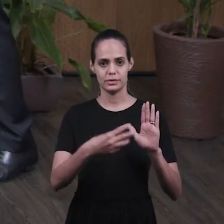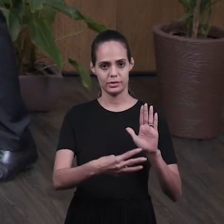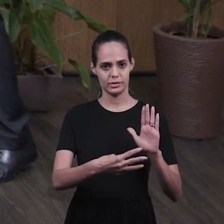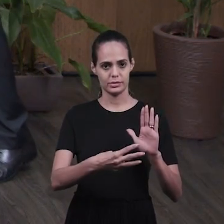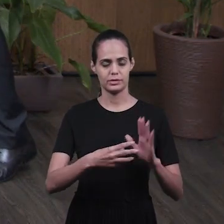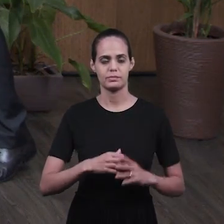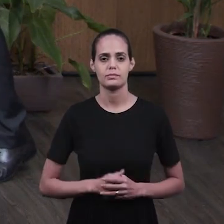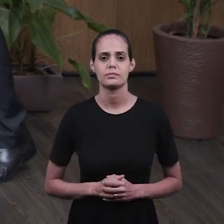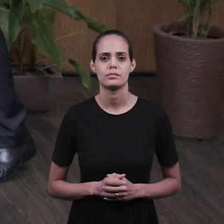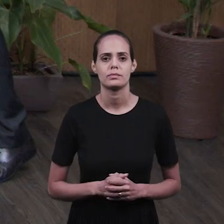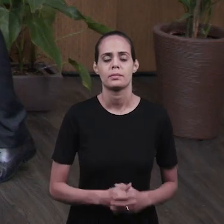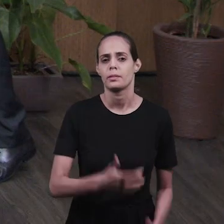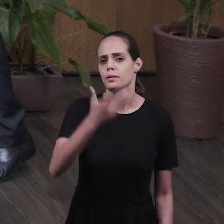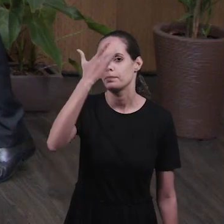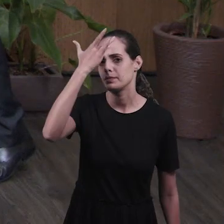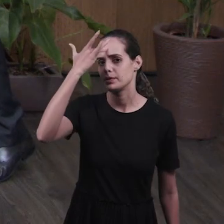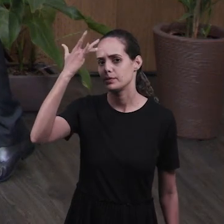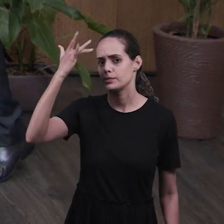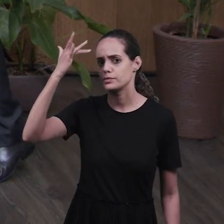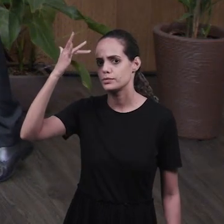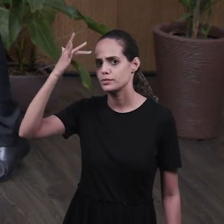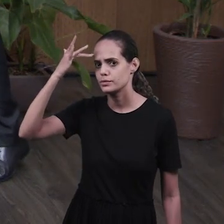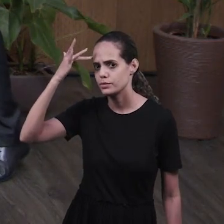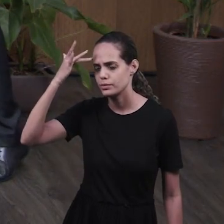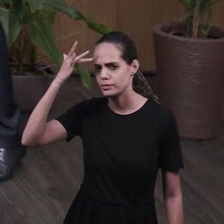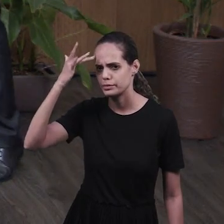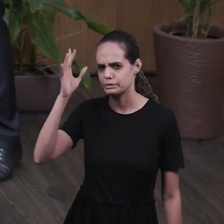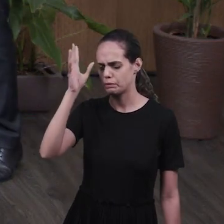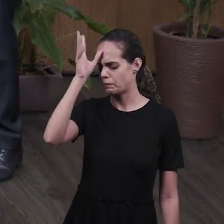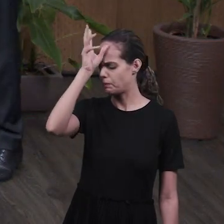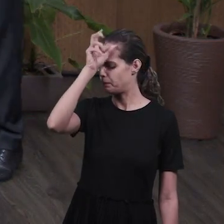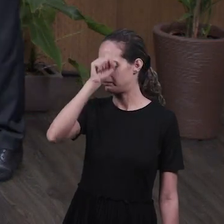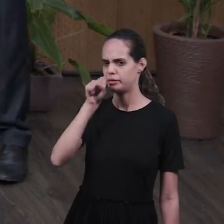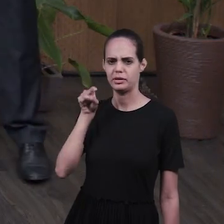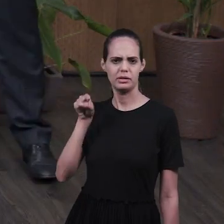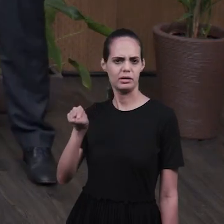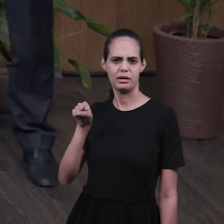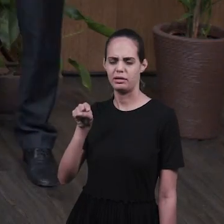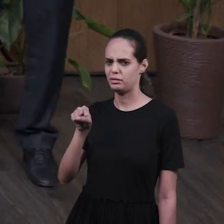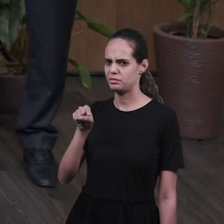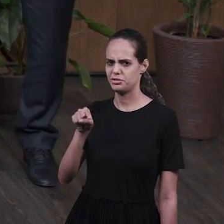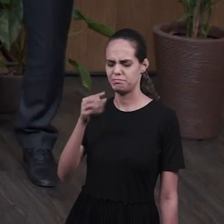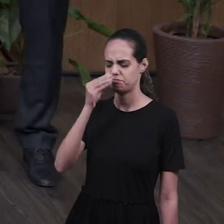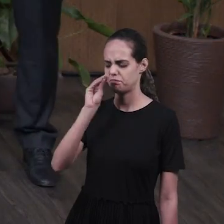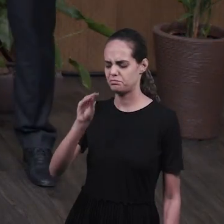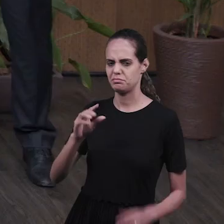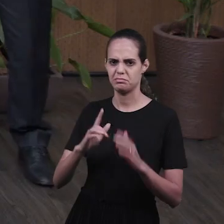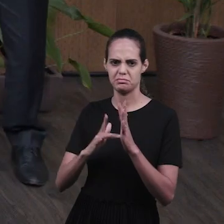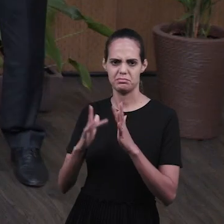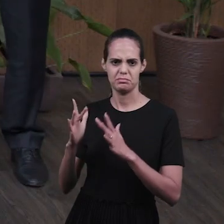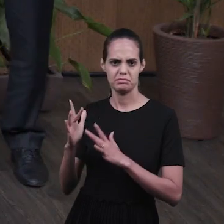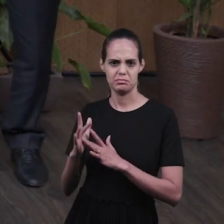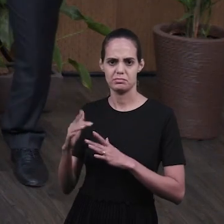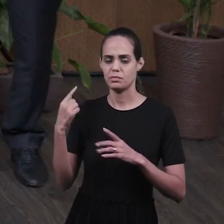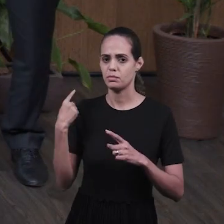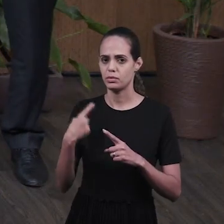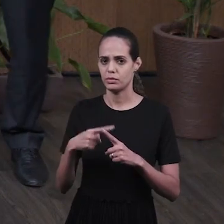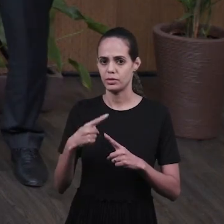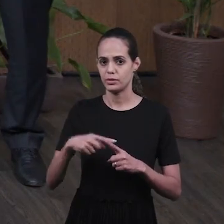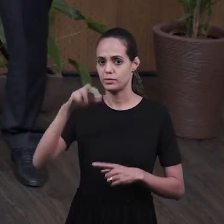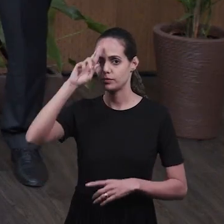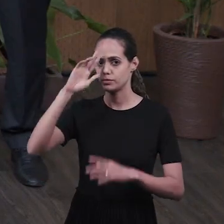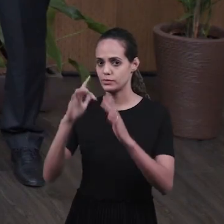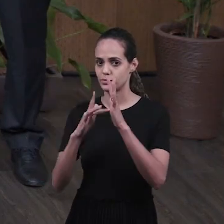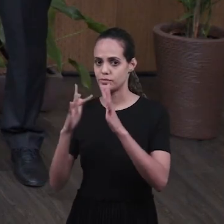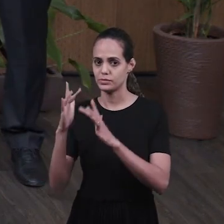13. Ils n'entendent pas, ils ne comprennent pas. Même pourquoi l'essence